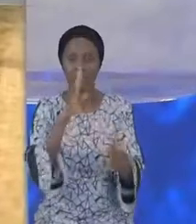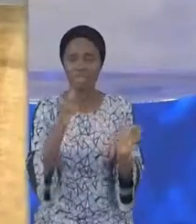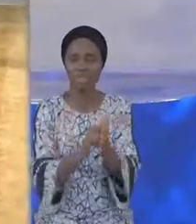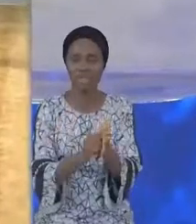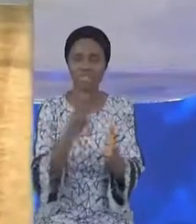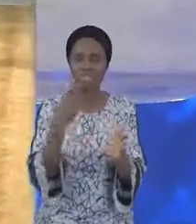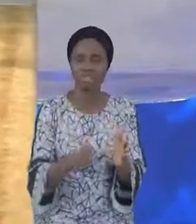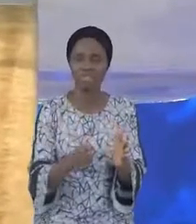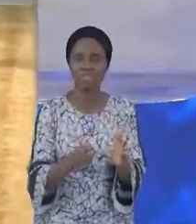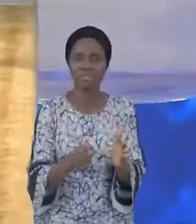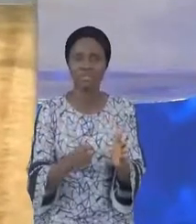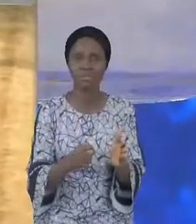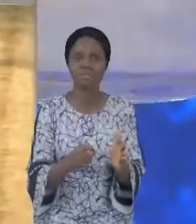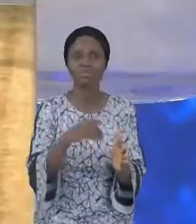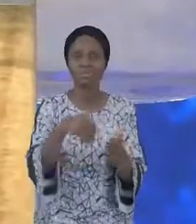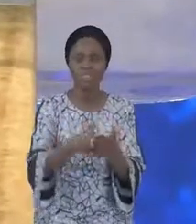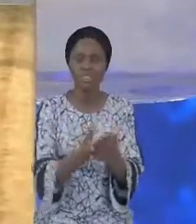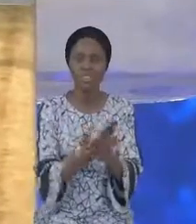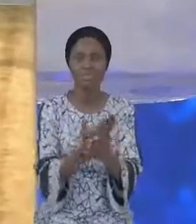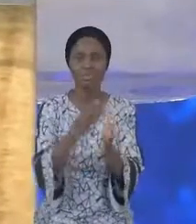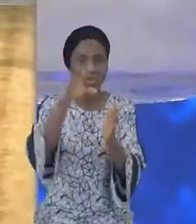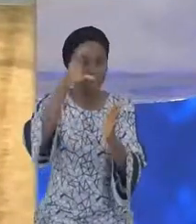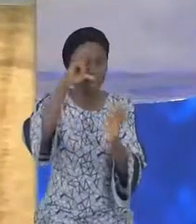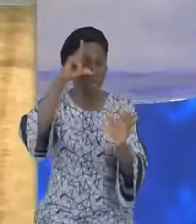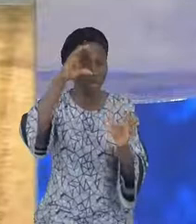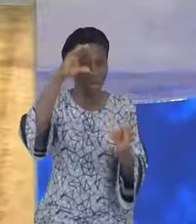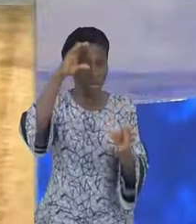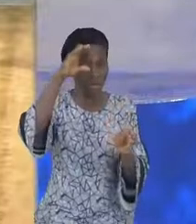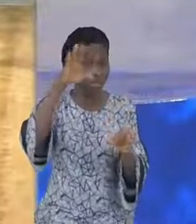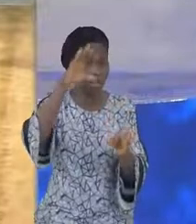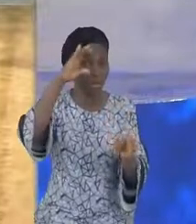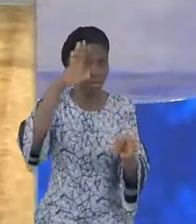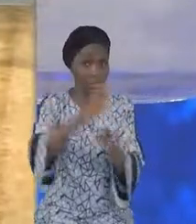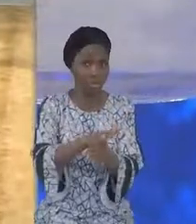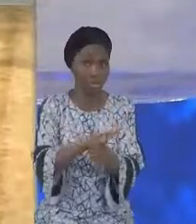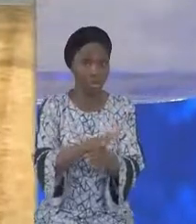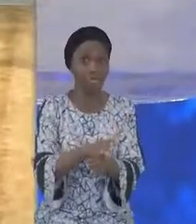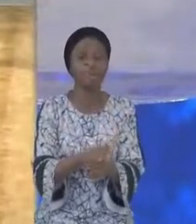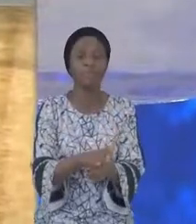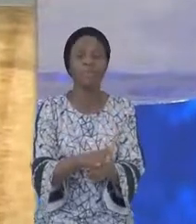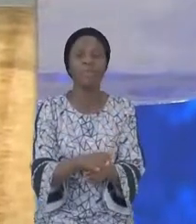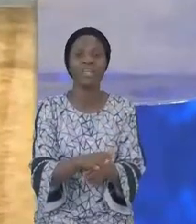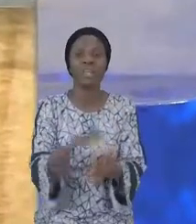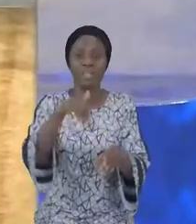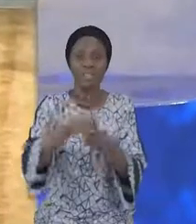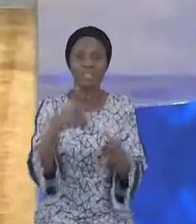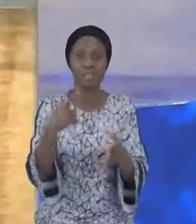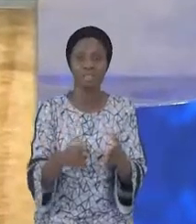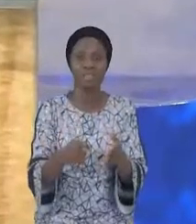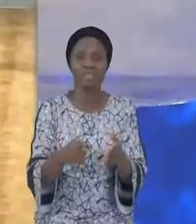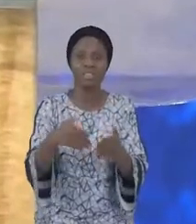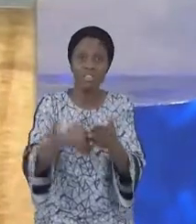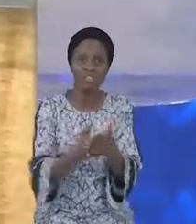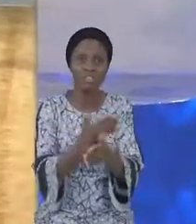que la nouvelle alliance ne va pas même être au niveau de la nouvelle alliance ne sera pas au niveau de l'ancienne